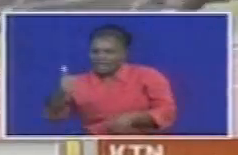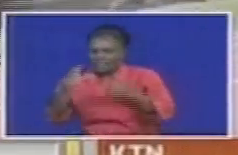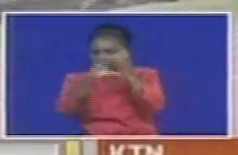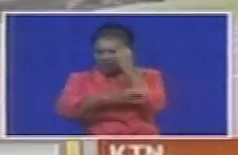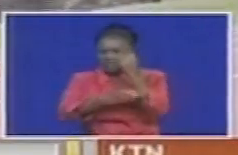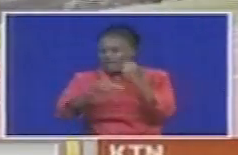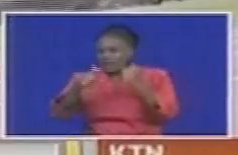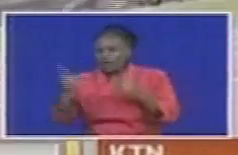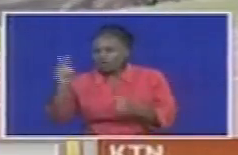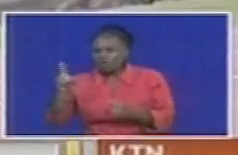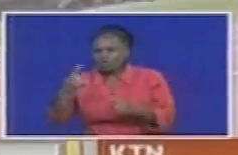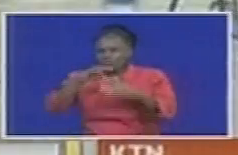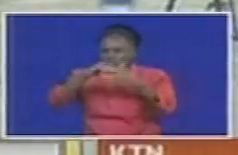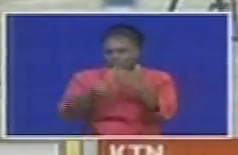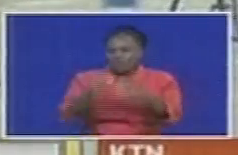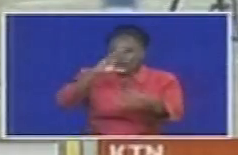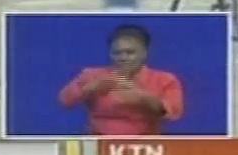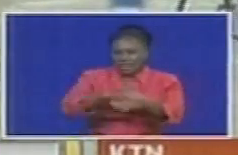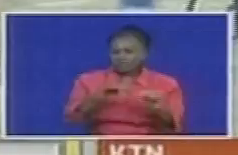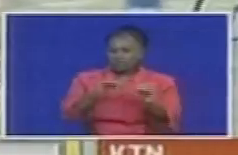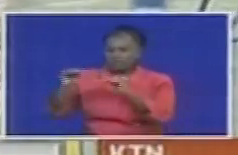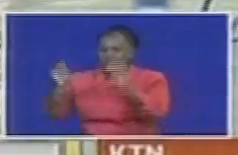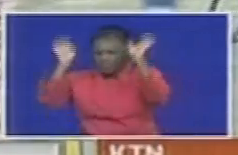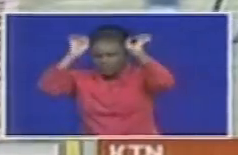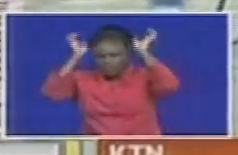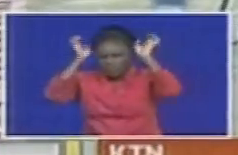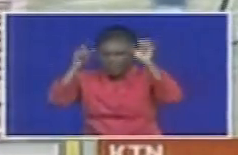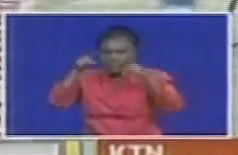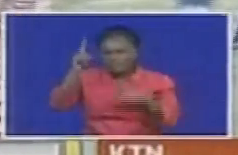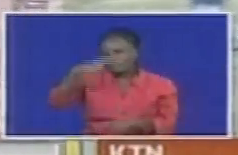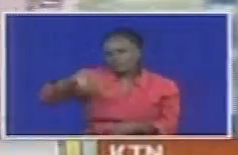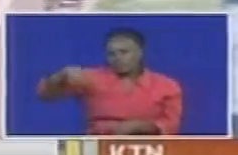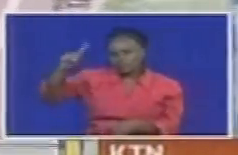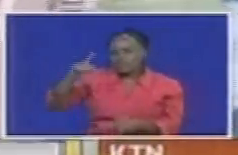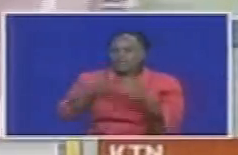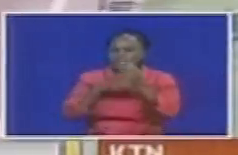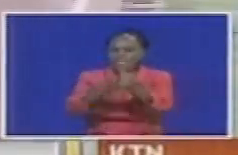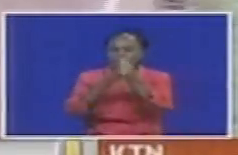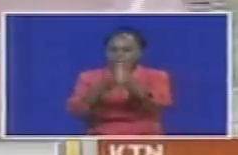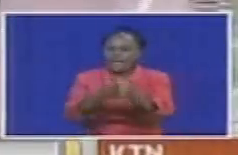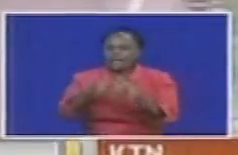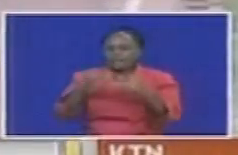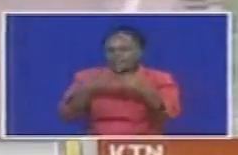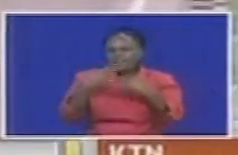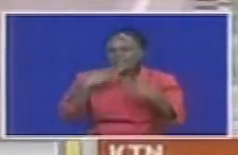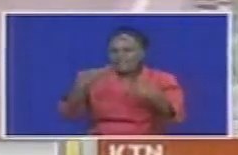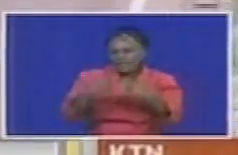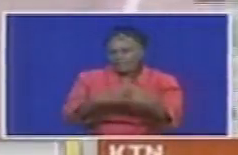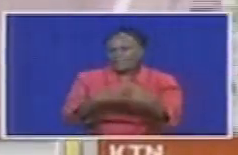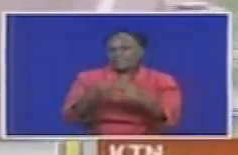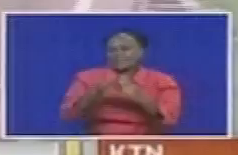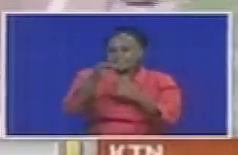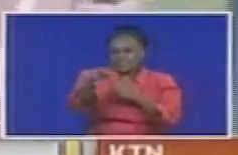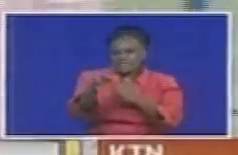Rono alijikatia tiketi ya kuelekea jijini Addis Ababa alipoibuka mshindi wa mbio za mita 800 mbele ya Noah Kipkosgei